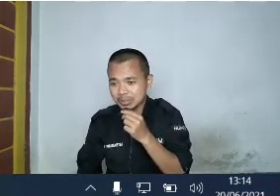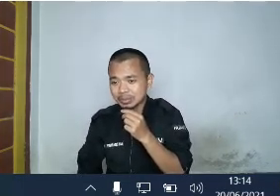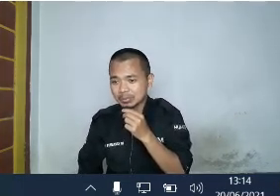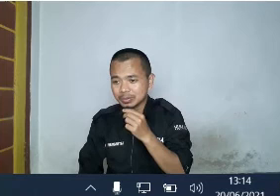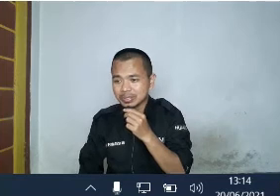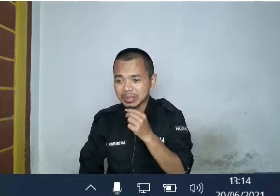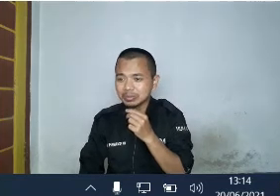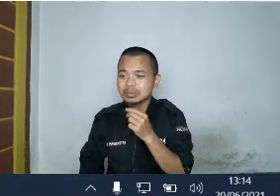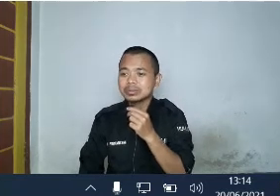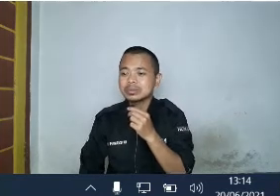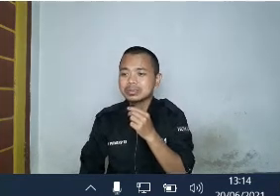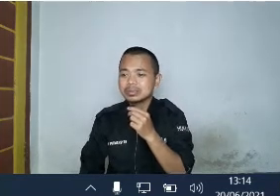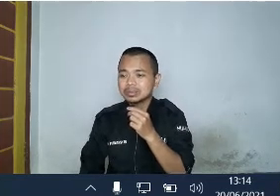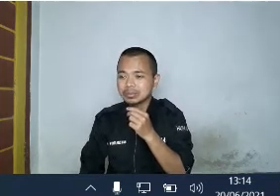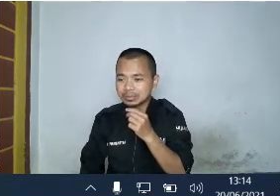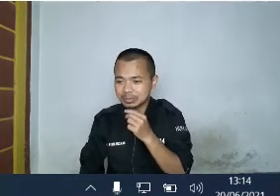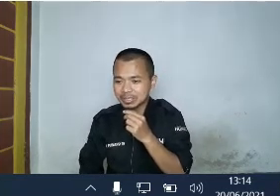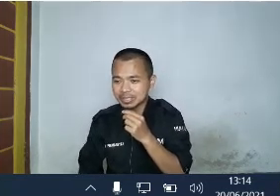7-7-1947